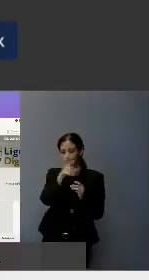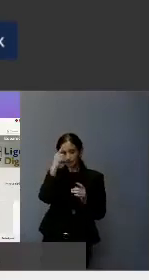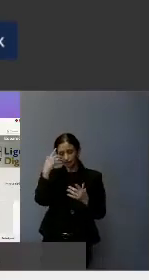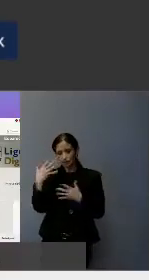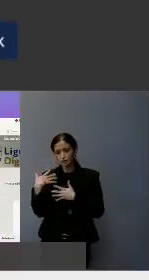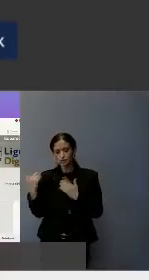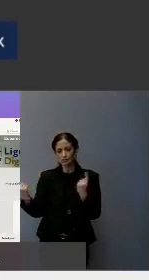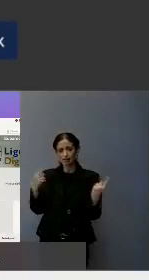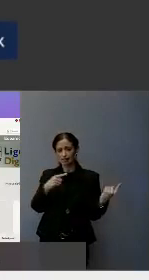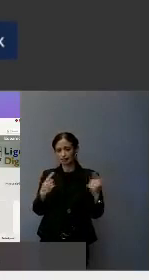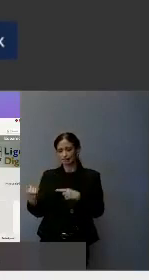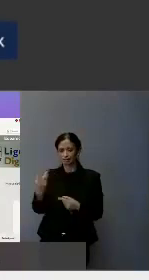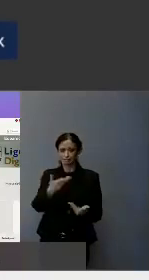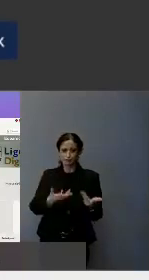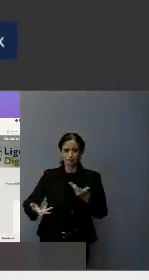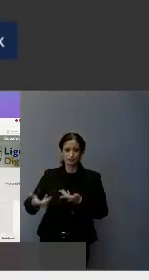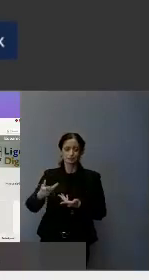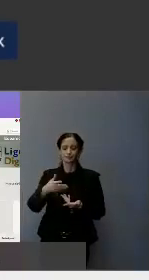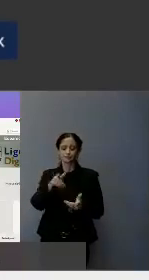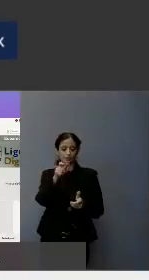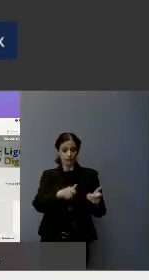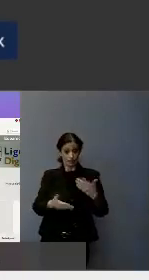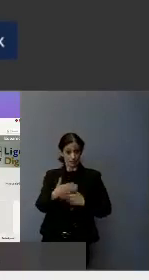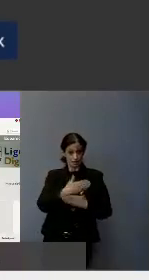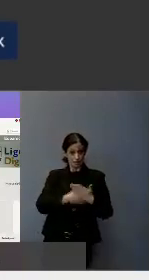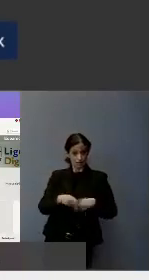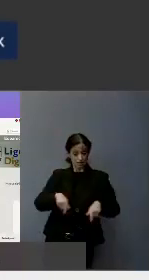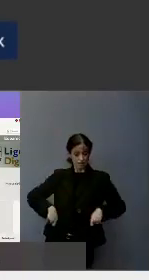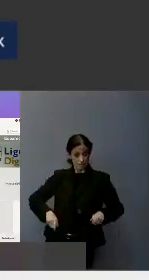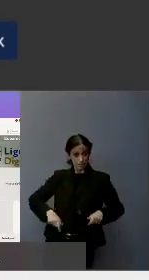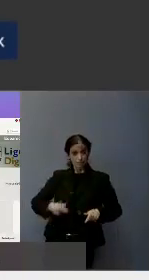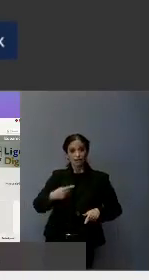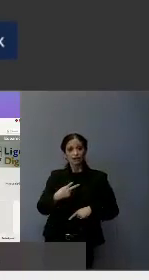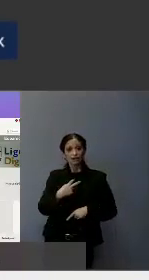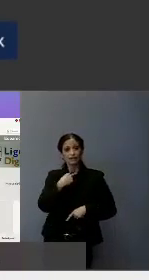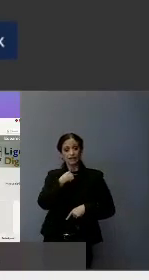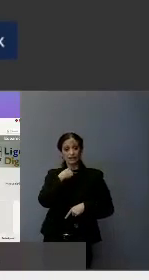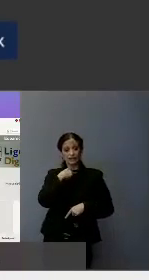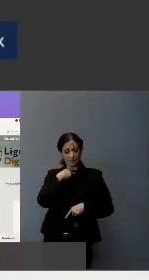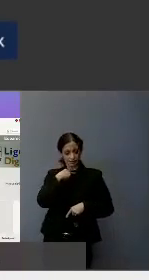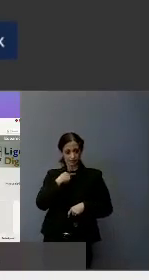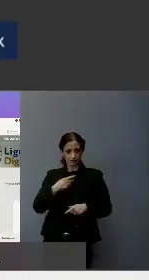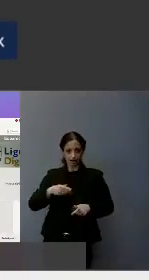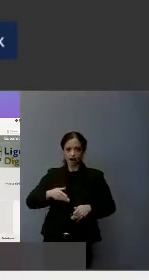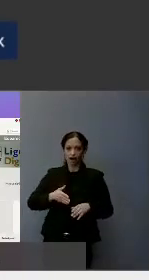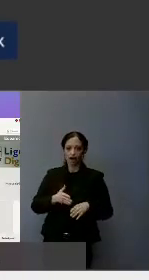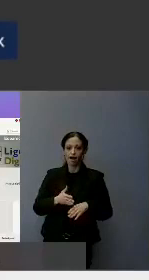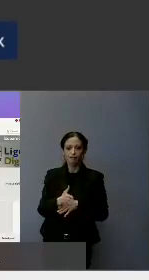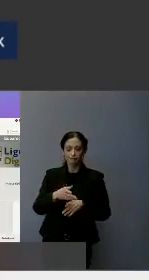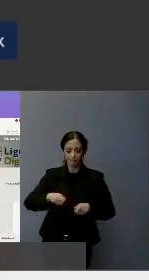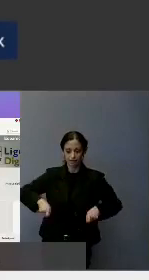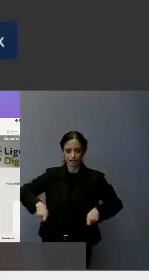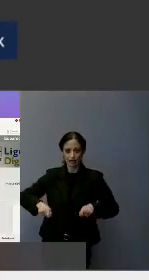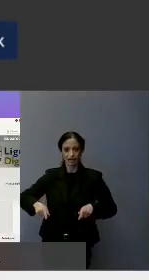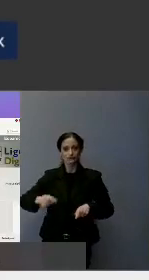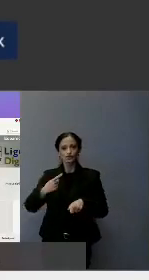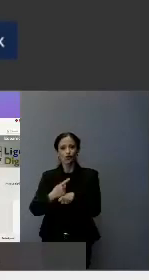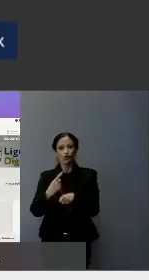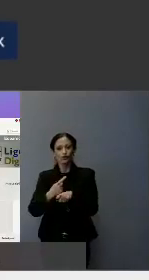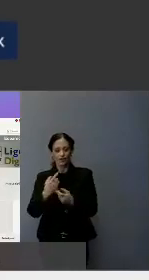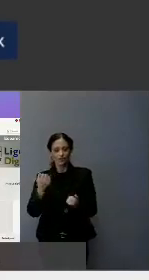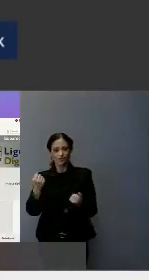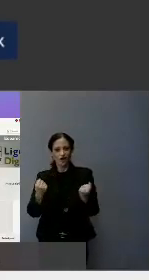a questi signori che sono costretti ad attraversare quel punto della strada invadendo la corsia delle